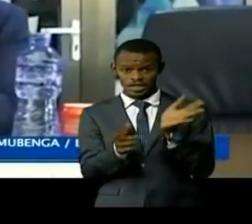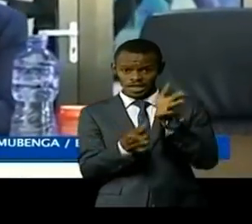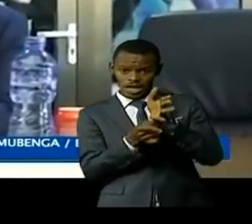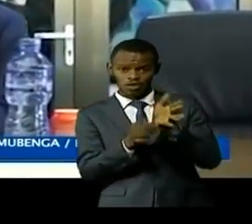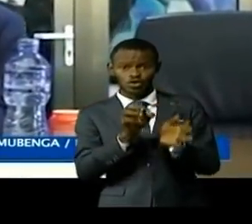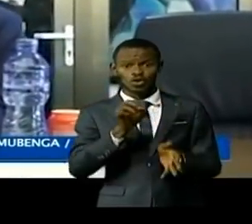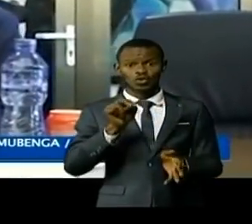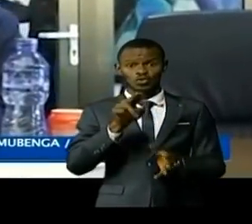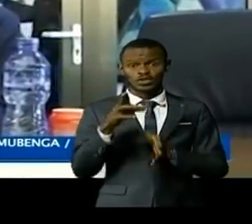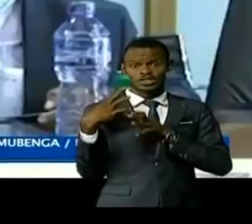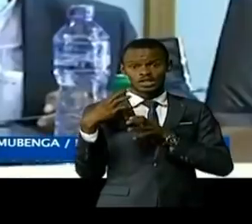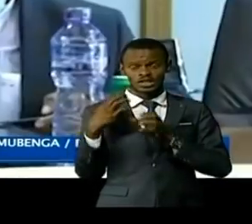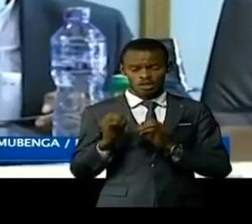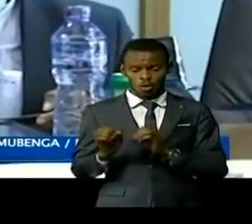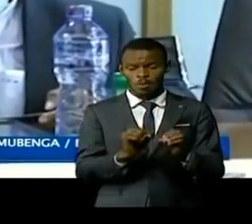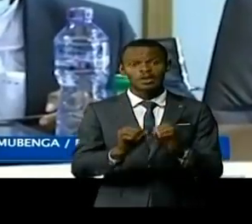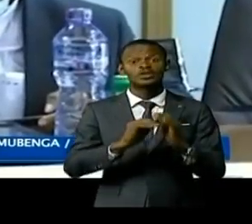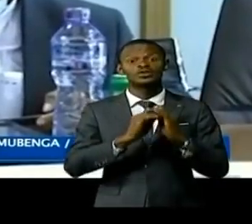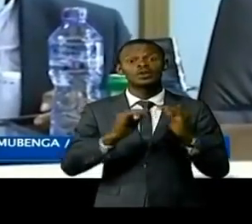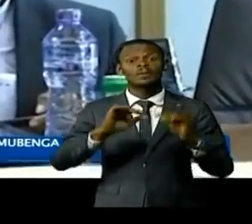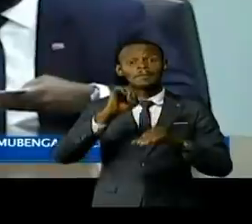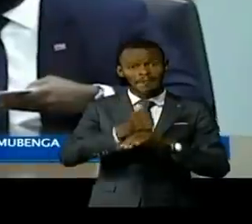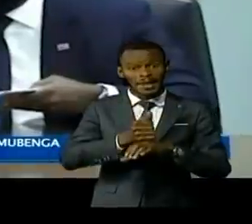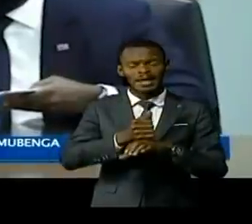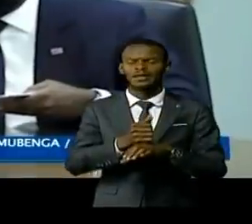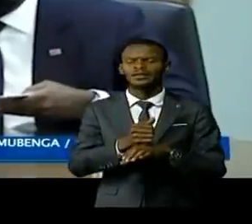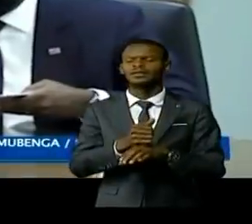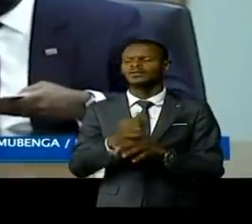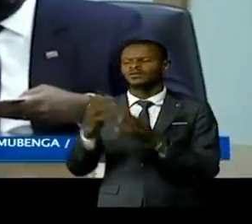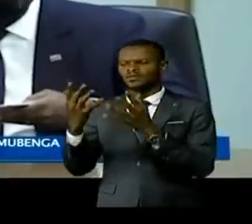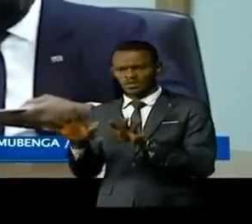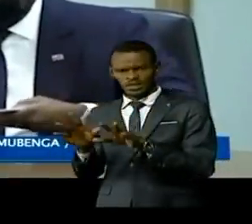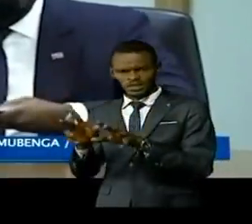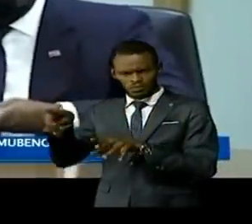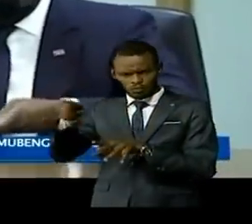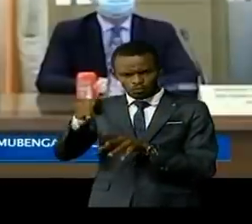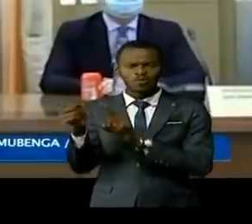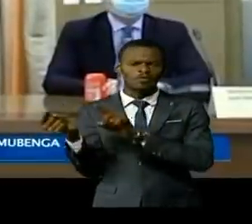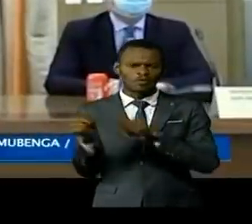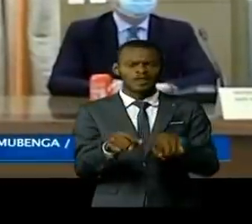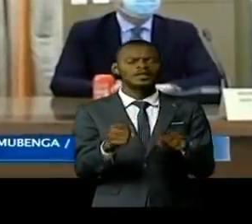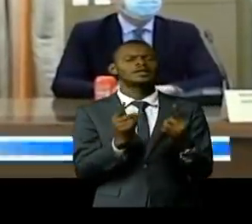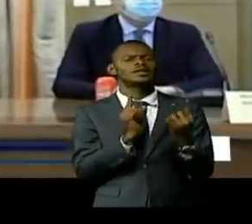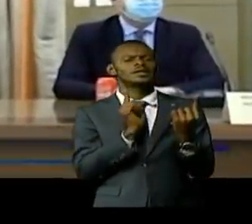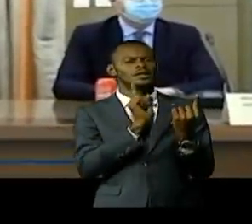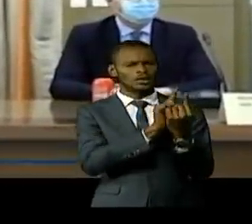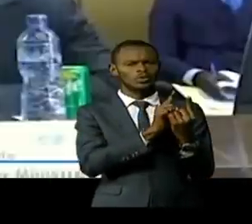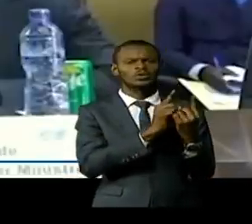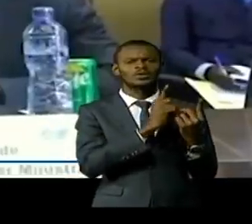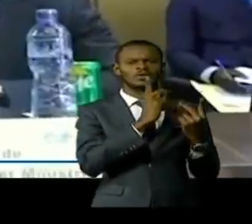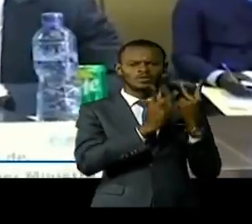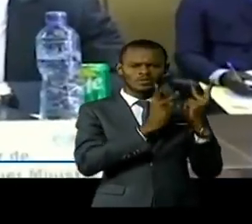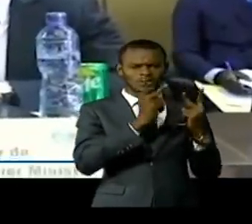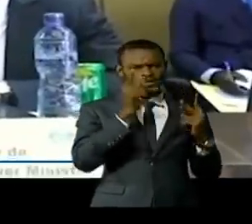des opérations de maintien de la paix, s'est fait accompagner à la primature par la patronne de la MONUSCO, Bintou